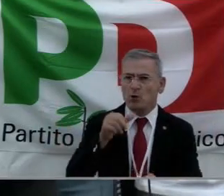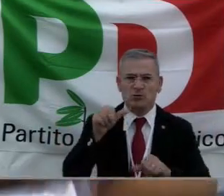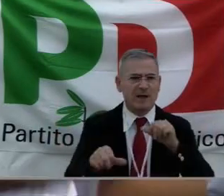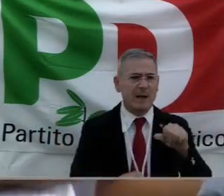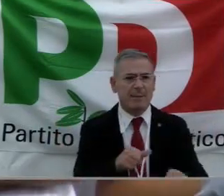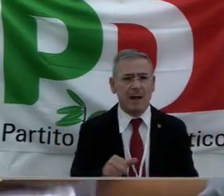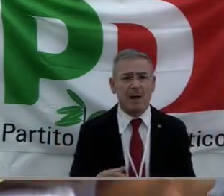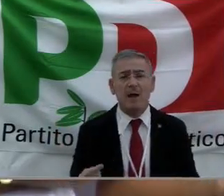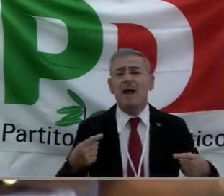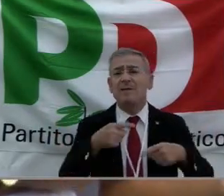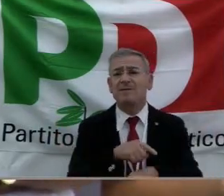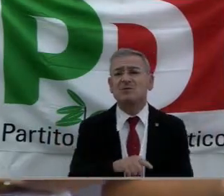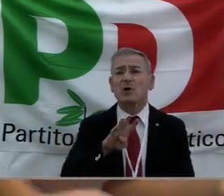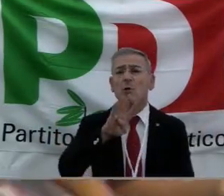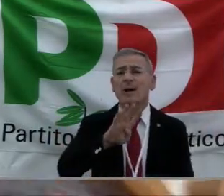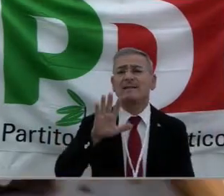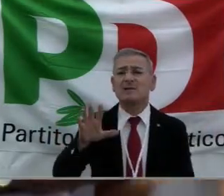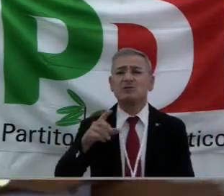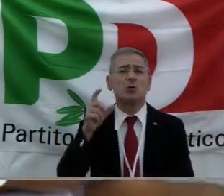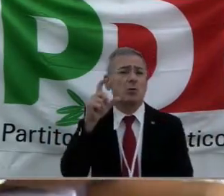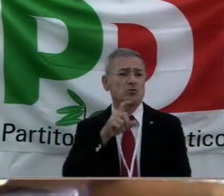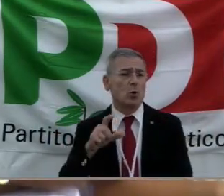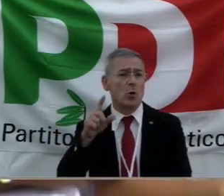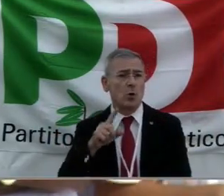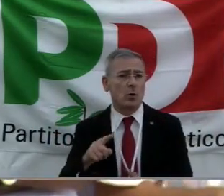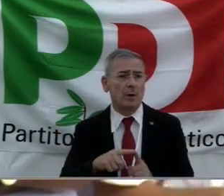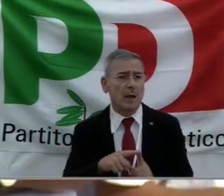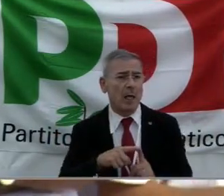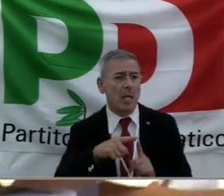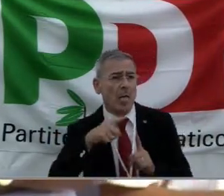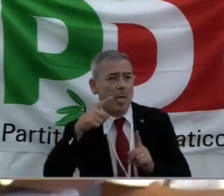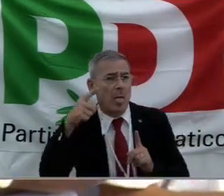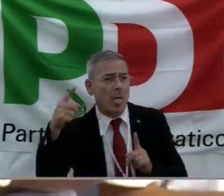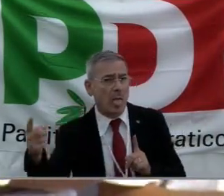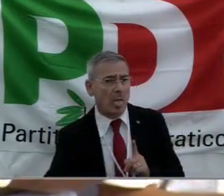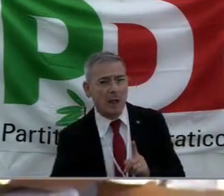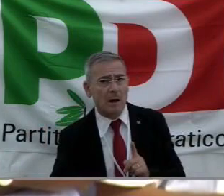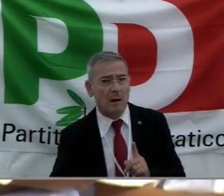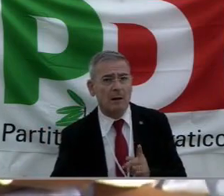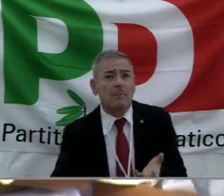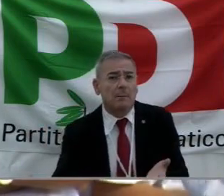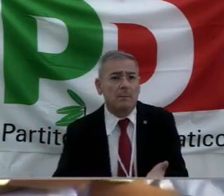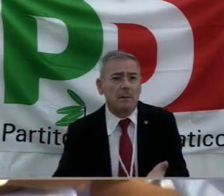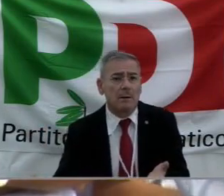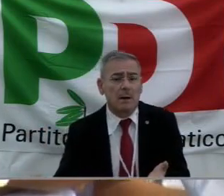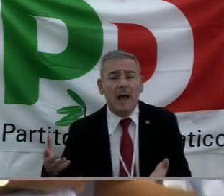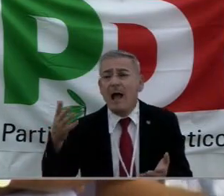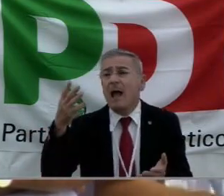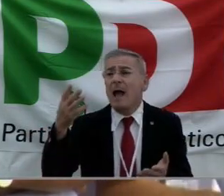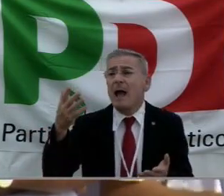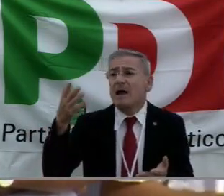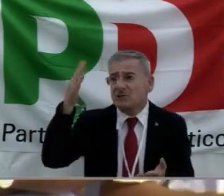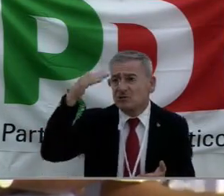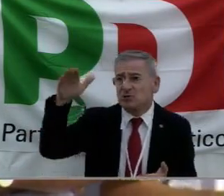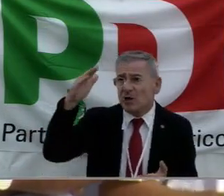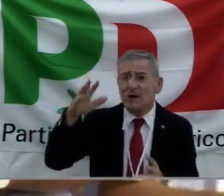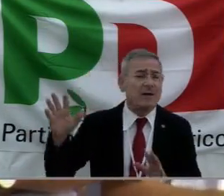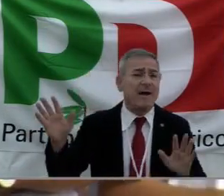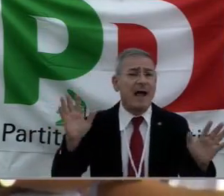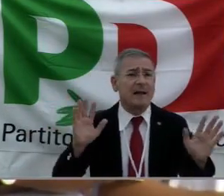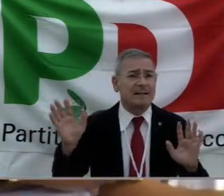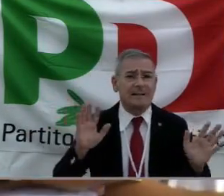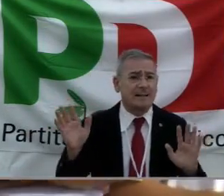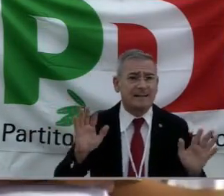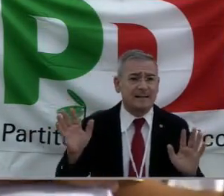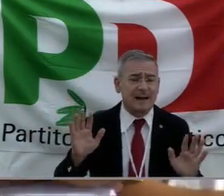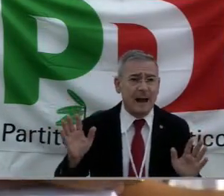e a 45 giorni di distanza abbiamo tutti sentito qual è il dramma di quella città, la distanza tra